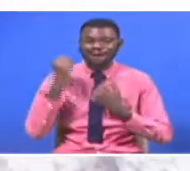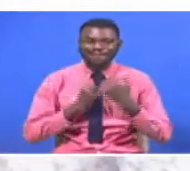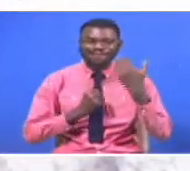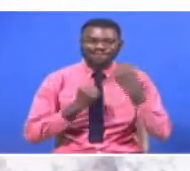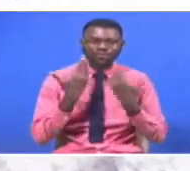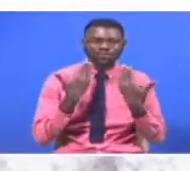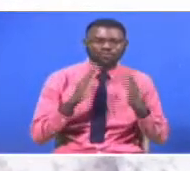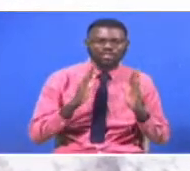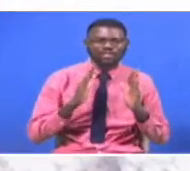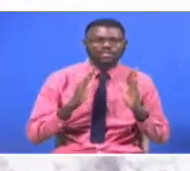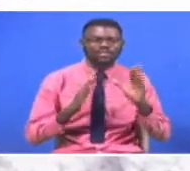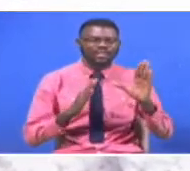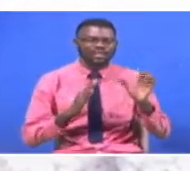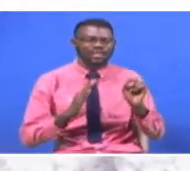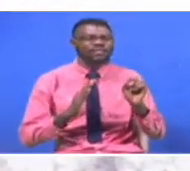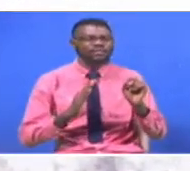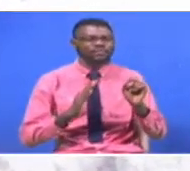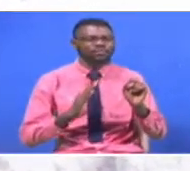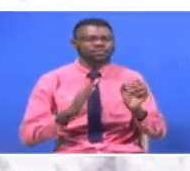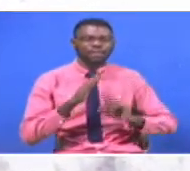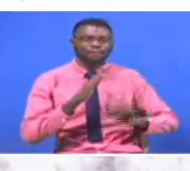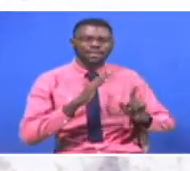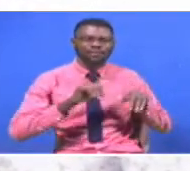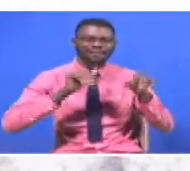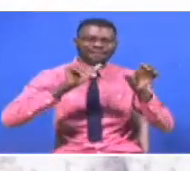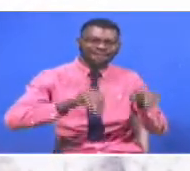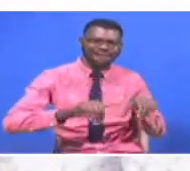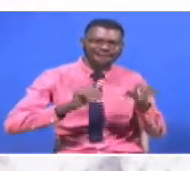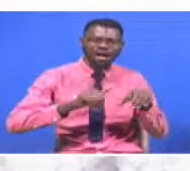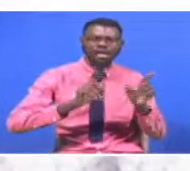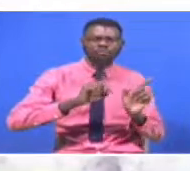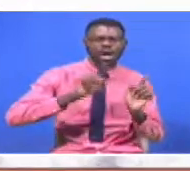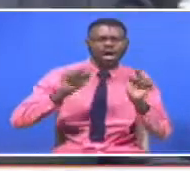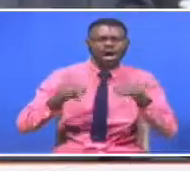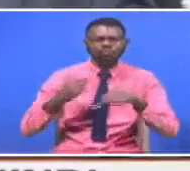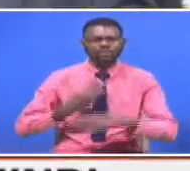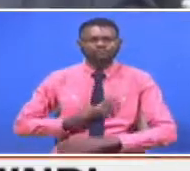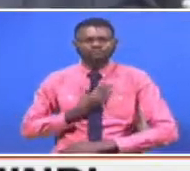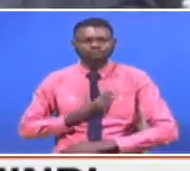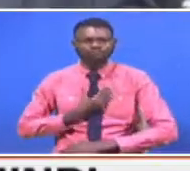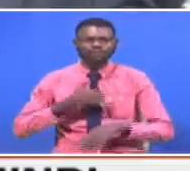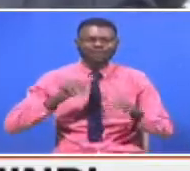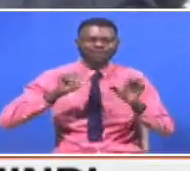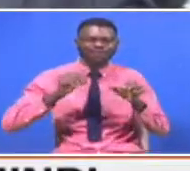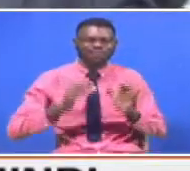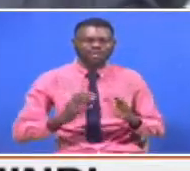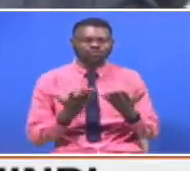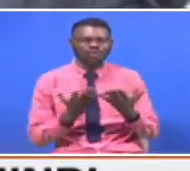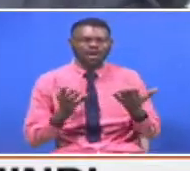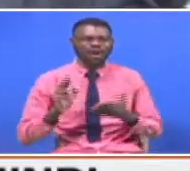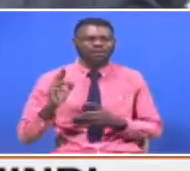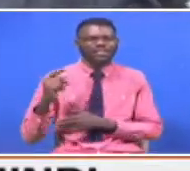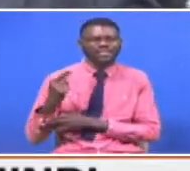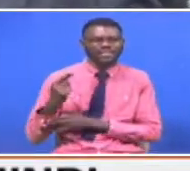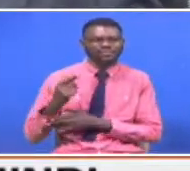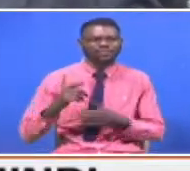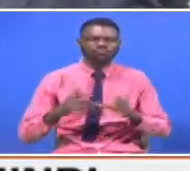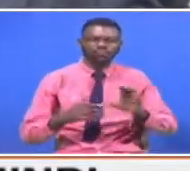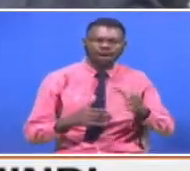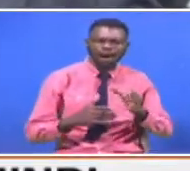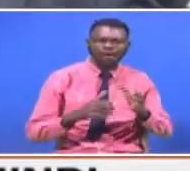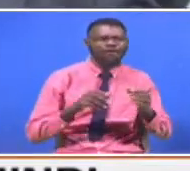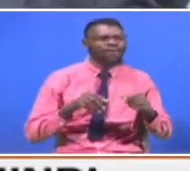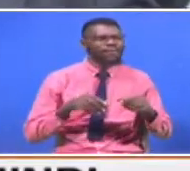Linturi alitoa hakikisho hilo alipowatembelea wakulima eneo la Kiplombe, kaunti ya Uasin Gishu. Wakulima ambao walionyesha